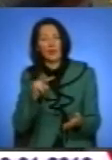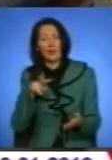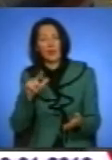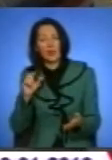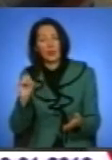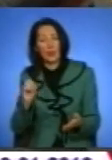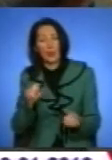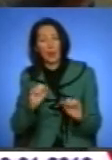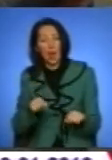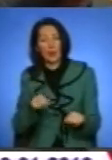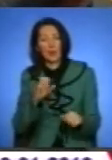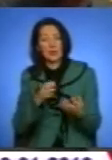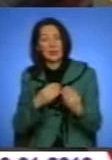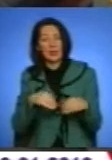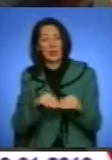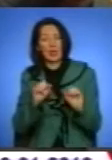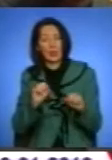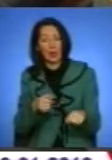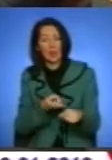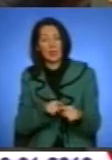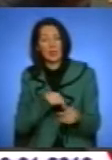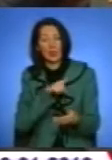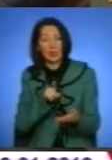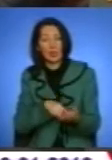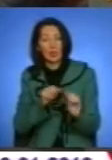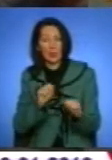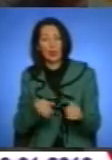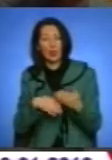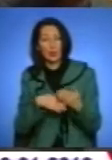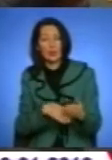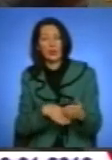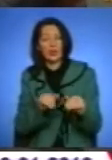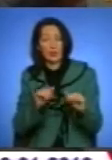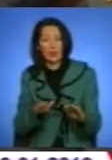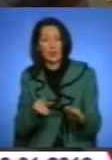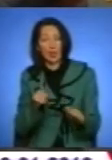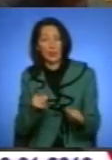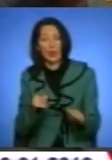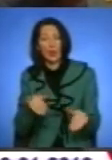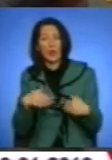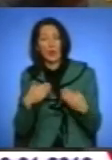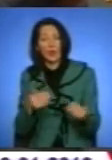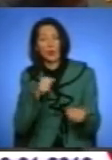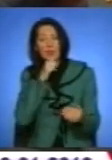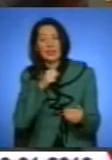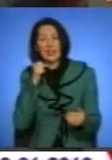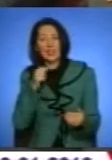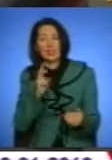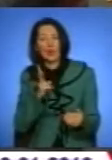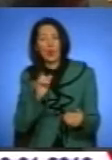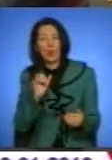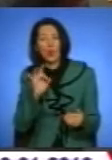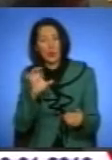питання вони зможуть допомогти вирішити. Тому, кажу, пропоную старші курси